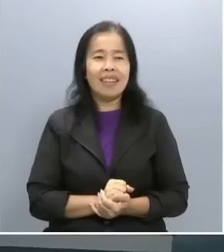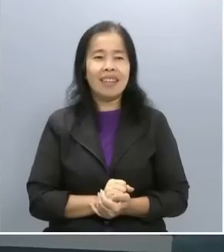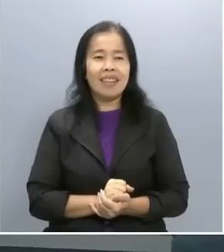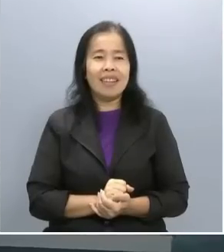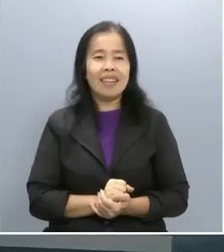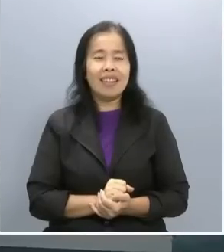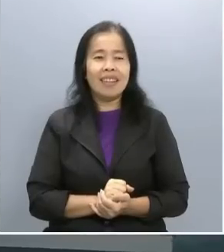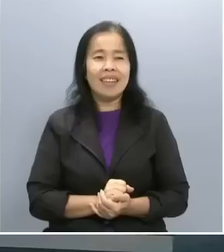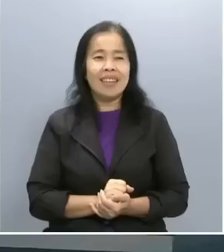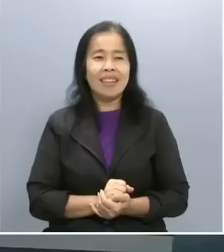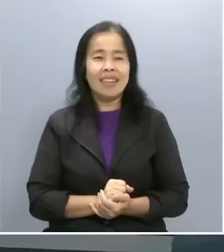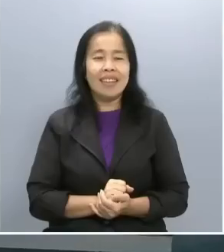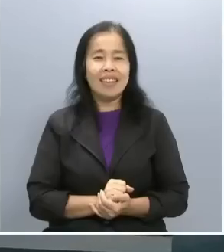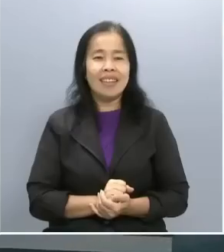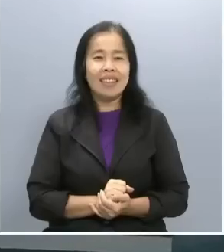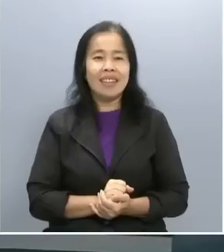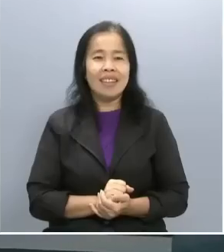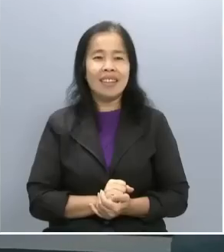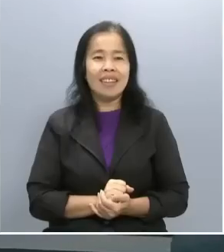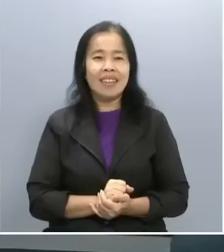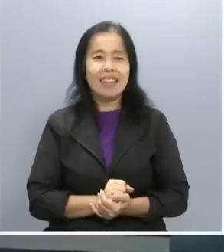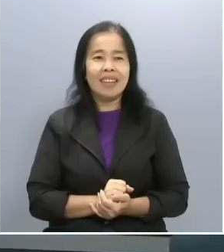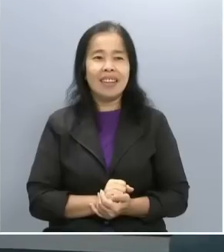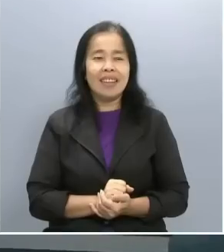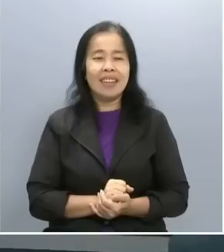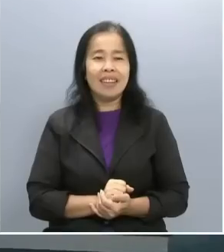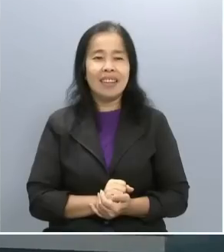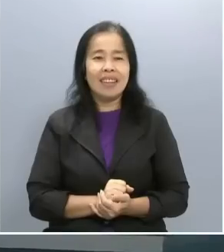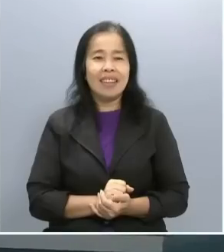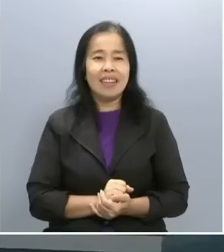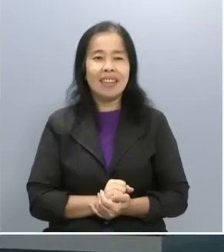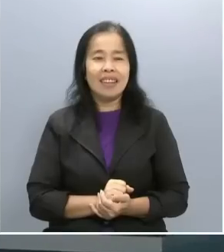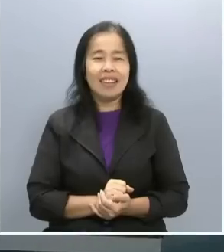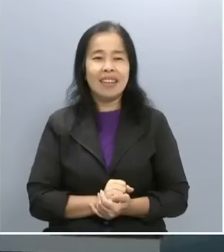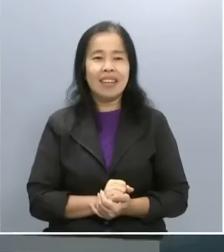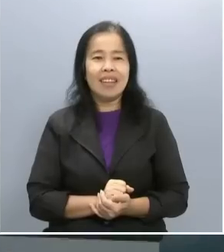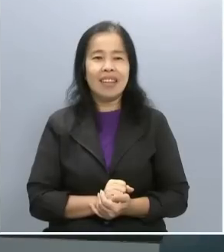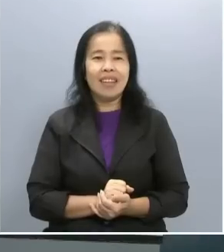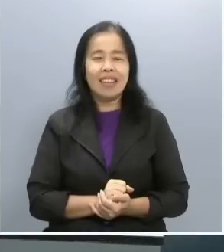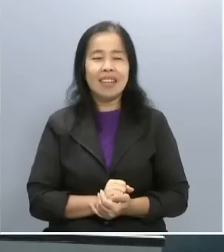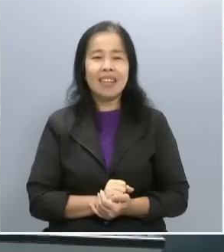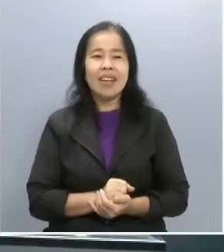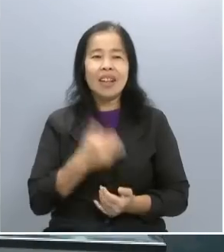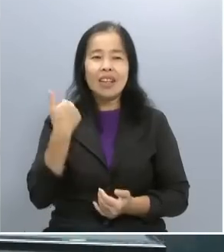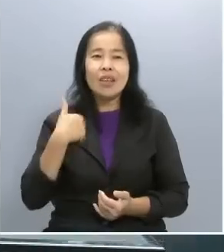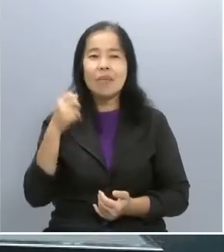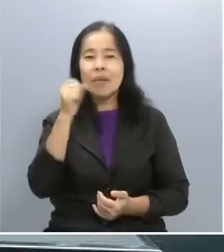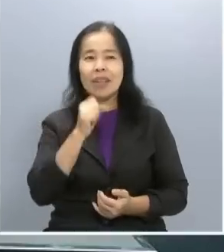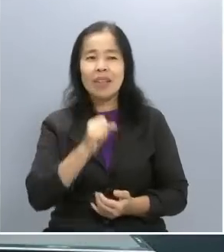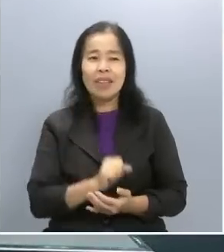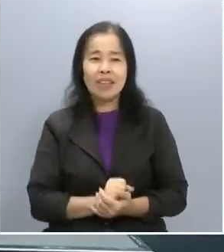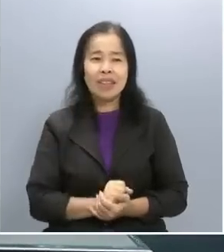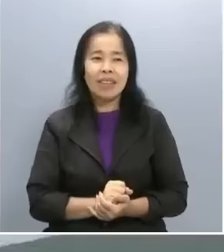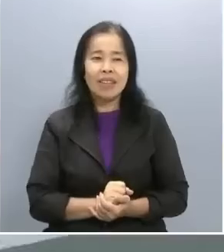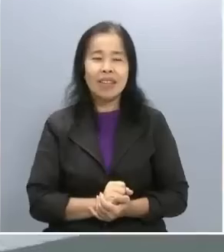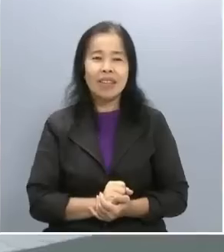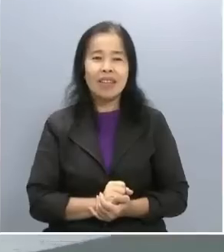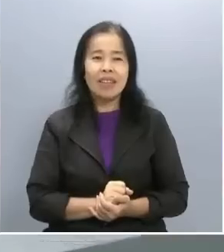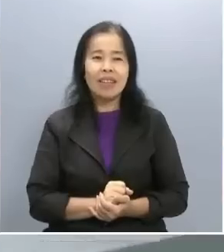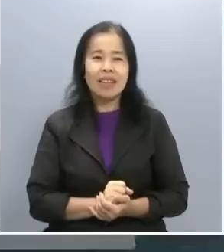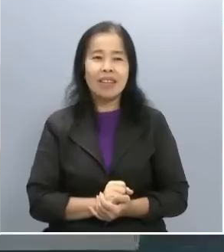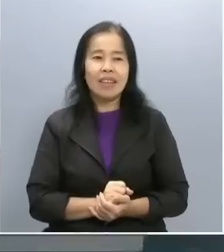นั่นผมไม่รู้ผมก็ ต้องเอาท่อนฮุก คือผมเวลาอยู่ในสภาเนี่ยครูทานเขาก็จะจับมา แล้วอะไรเบอร์นี